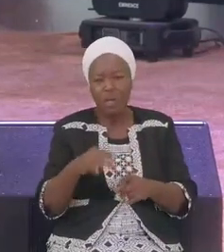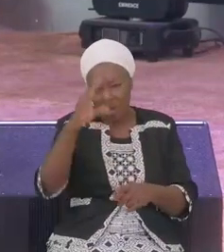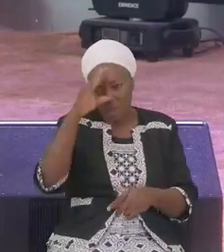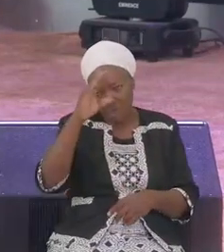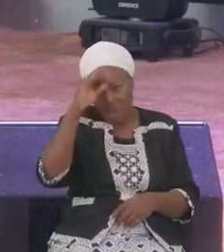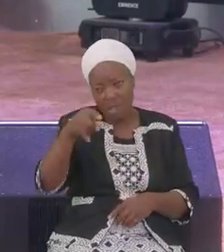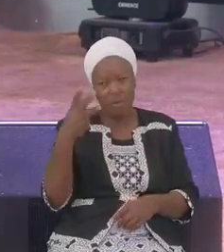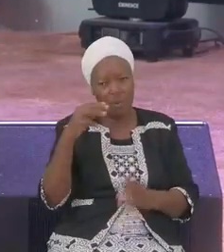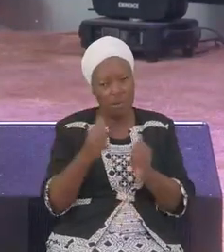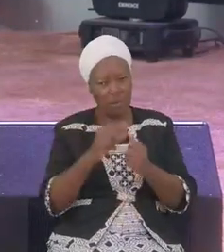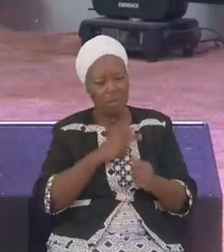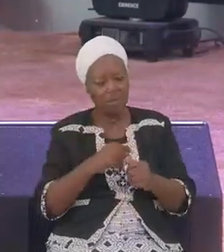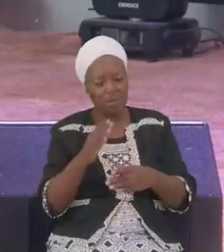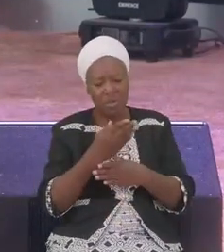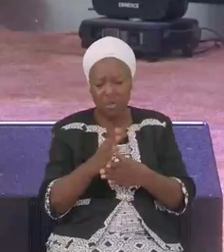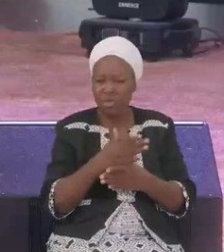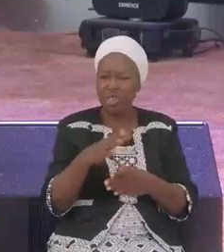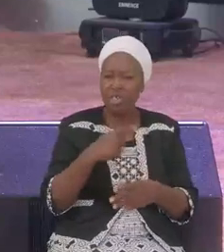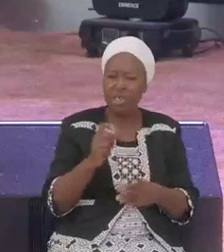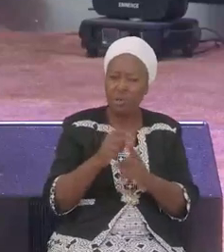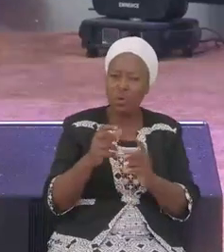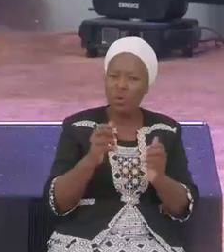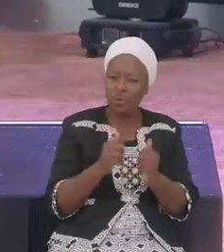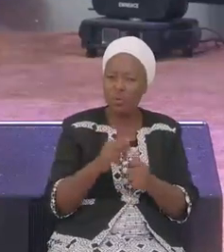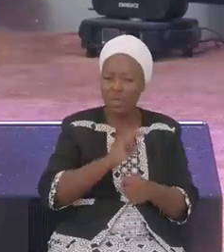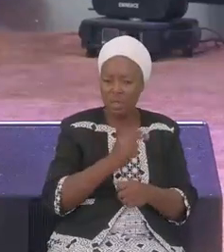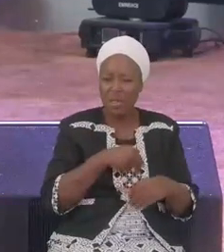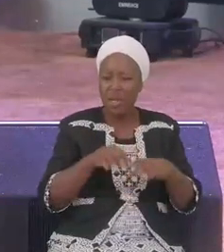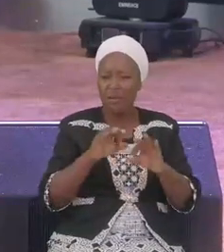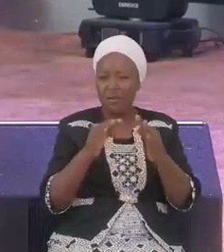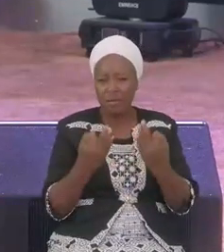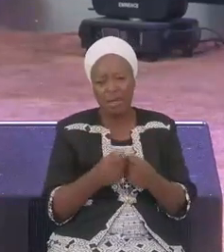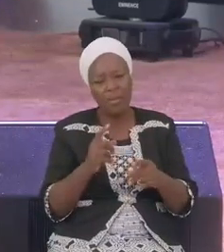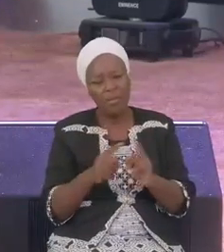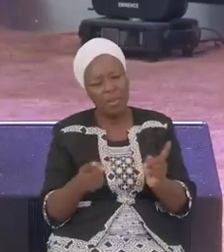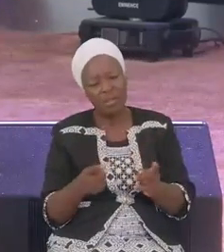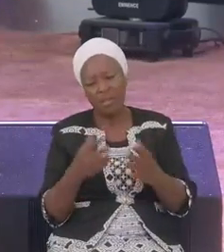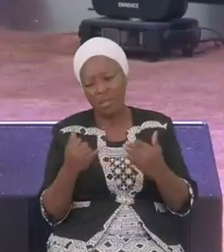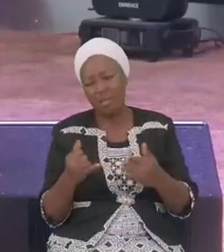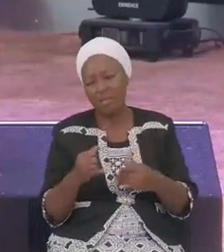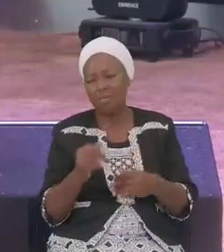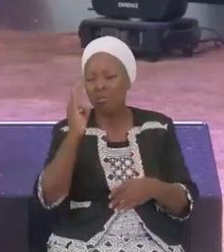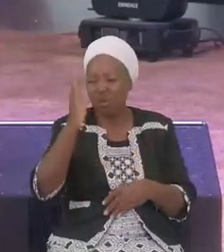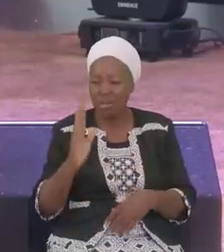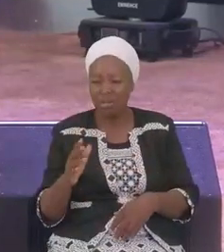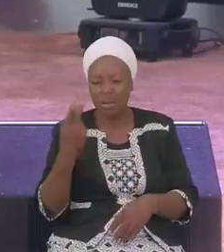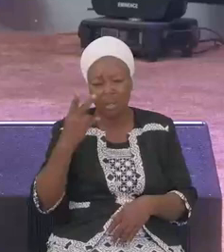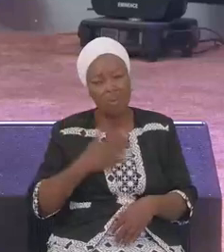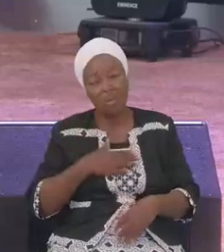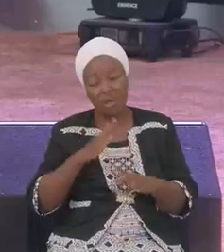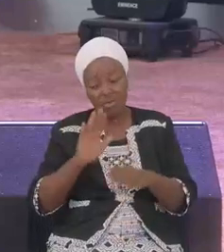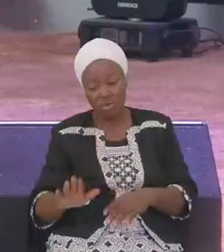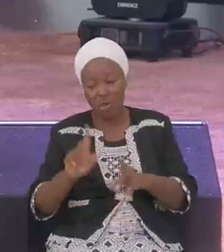la parole avec les élèves même. Parce que maintenant, mon enfant maintenant est allé à